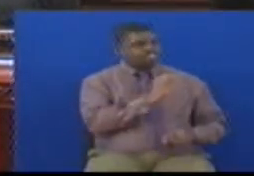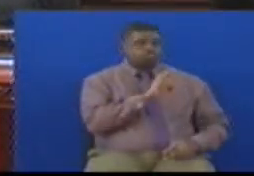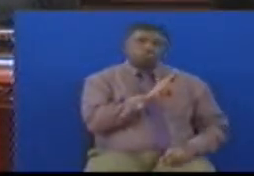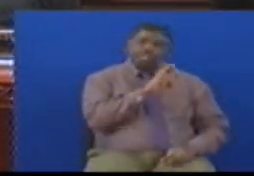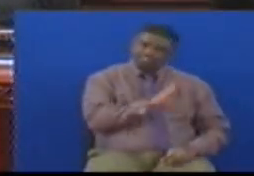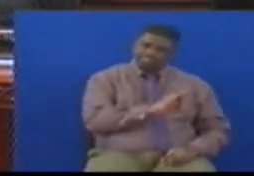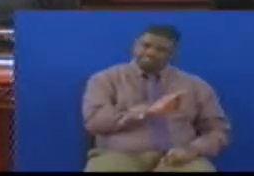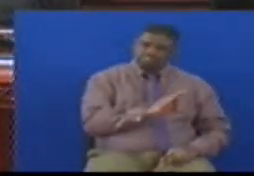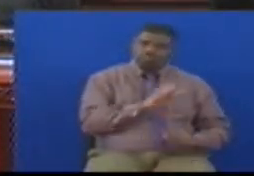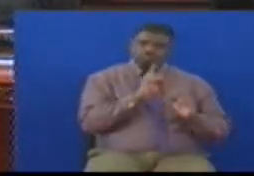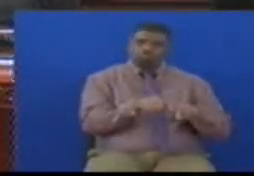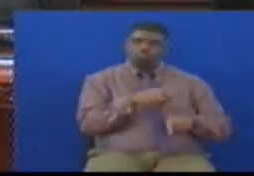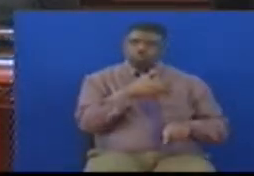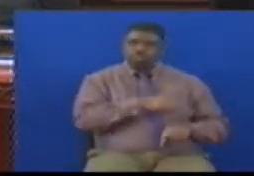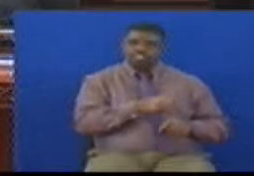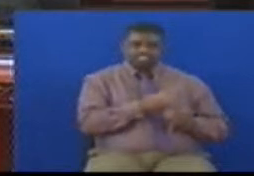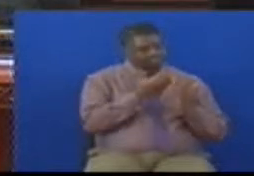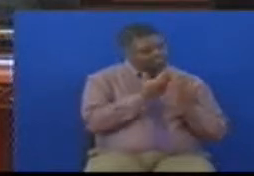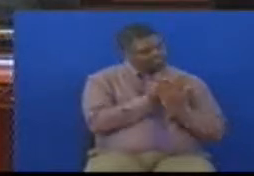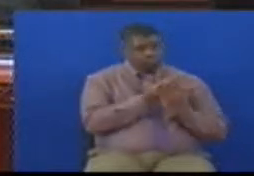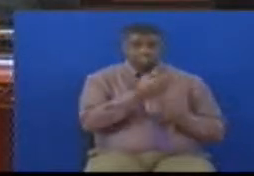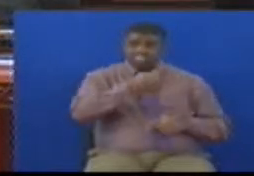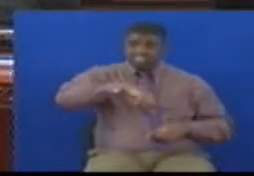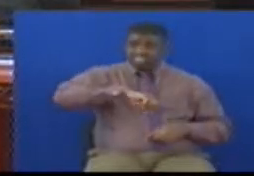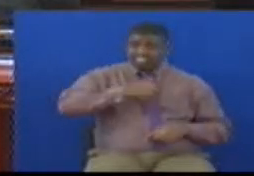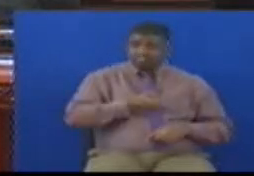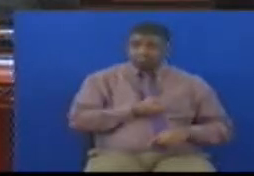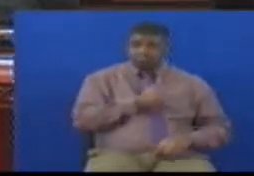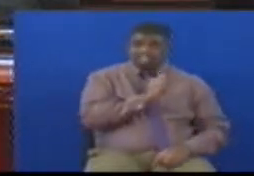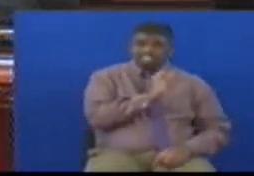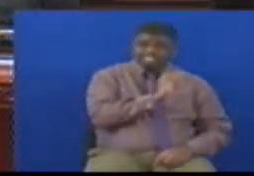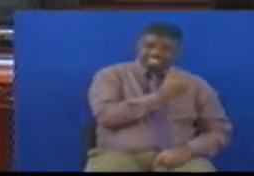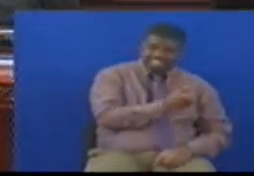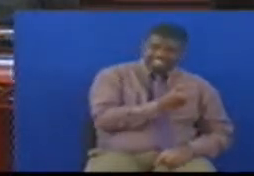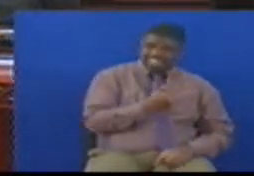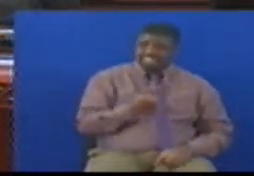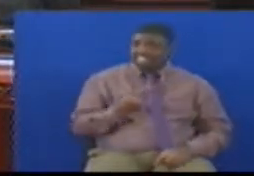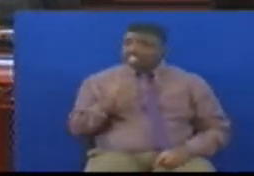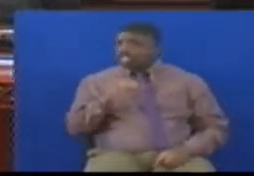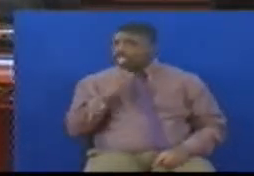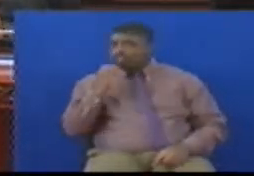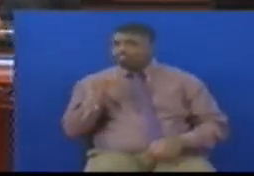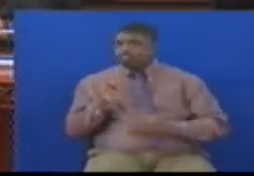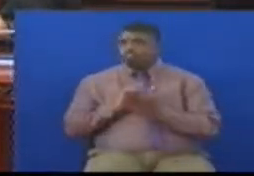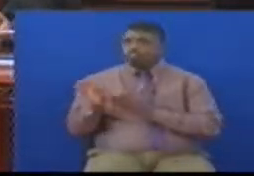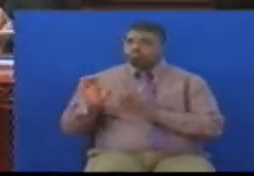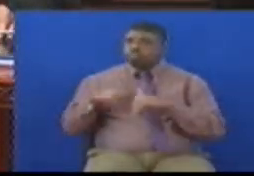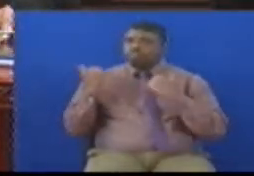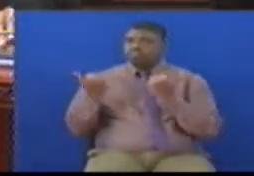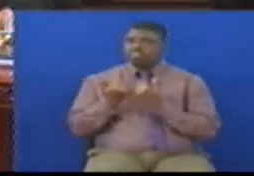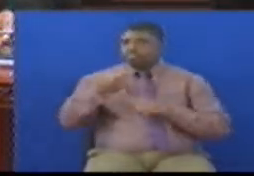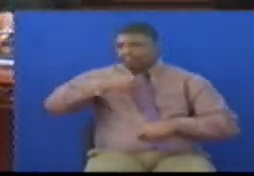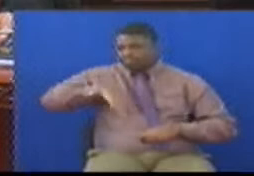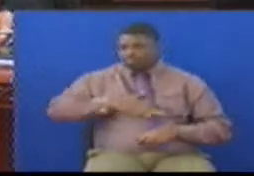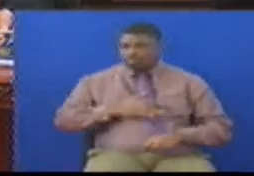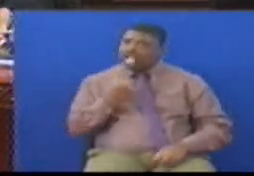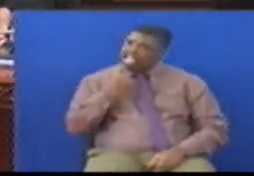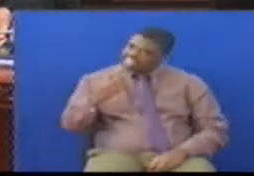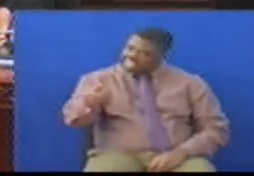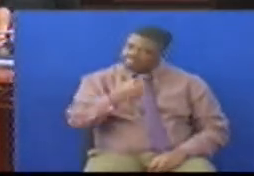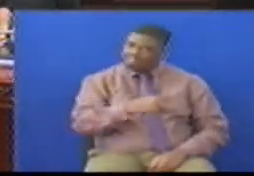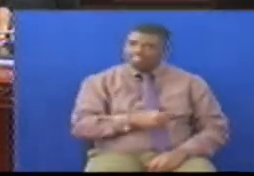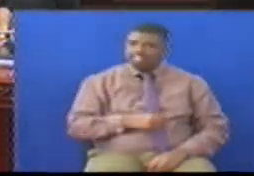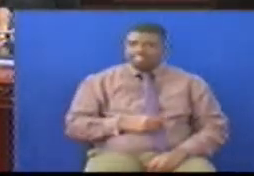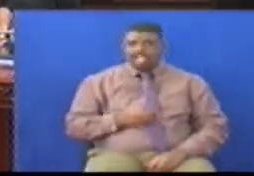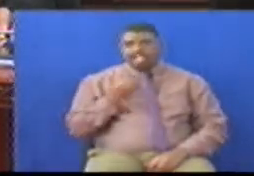tukiwa mawaziri vivuli na sisi ni kidogo ACT na kidogo CUF, tutafukuzwa kwenye vyama vyetu. Aseme kama tukumuulize, ni